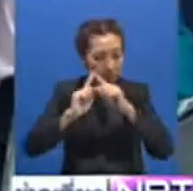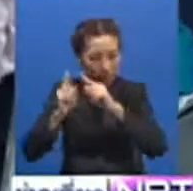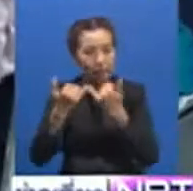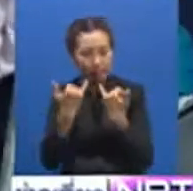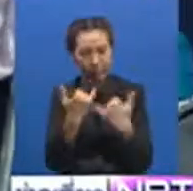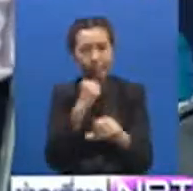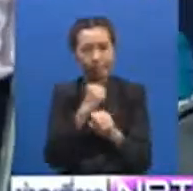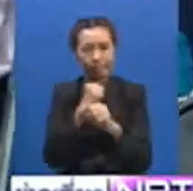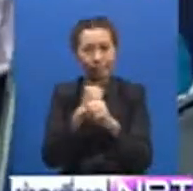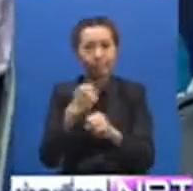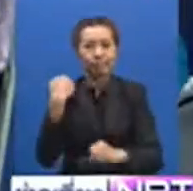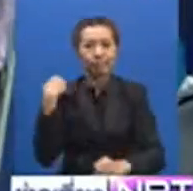การม.ค